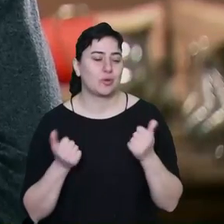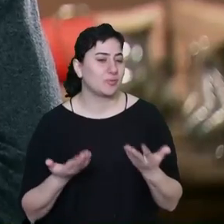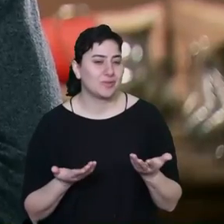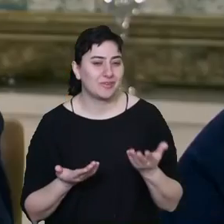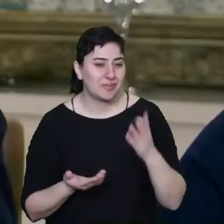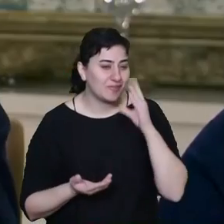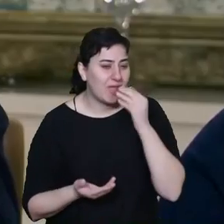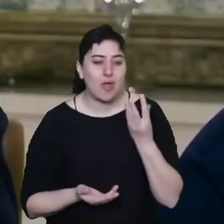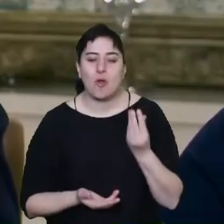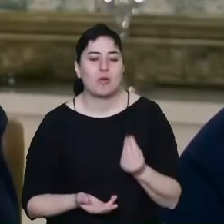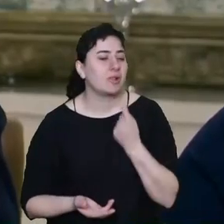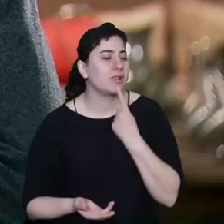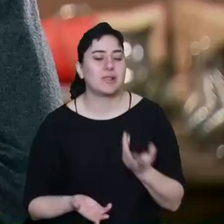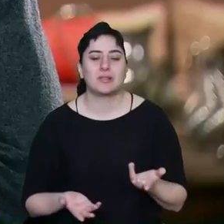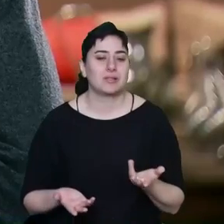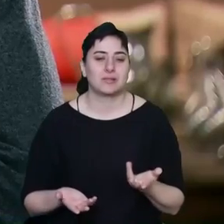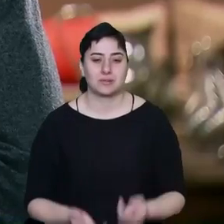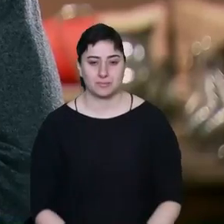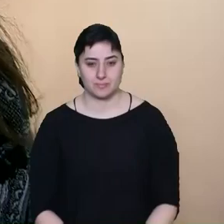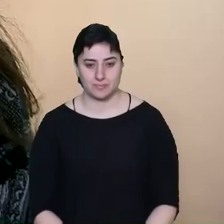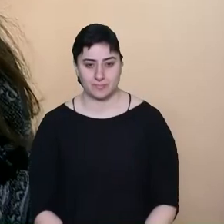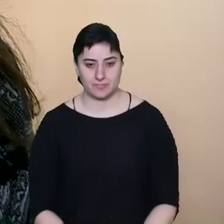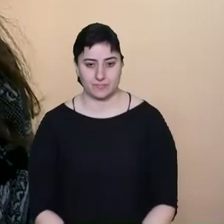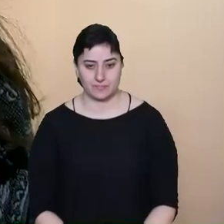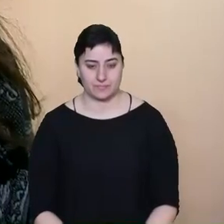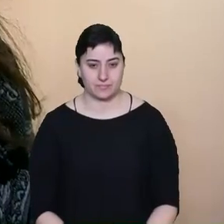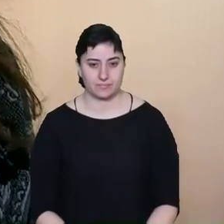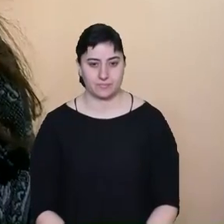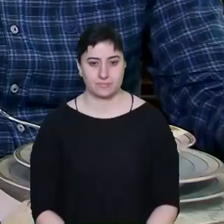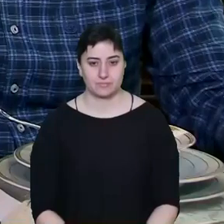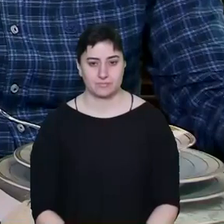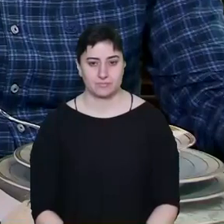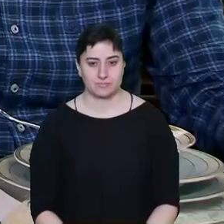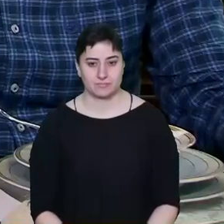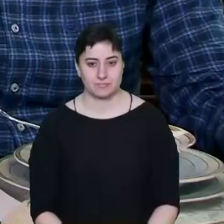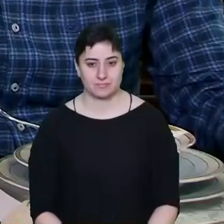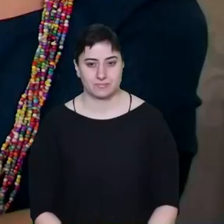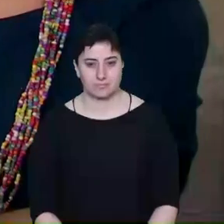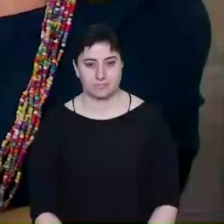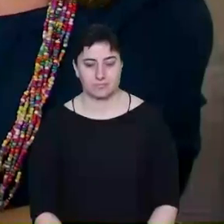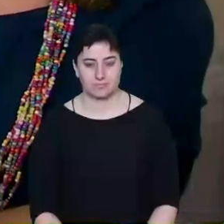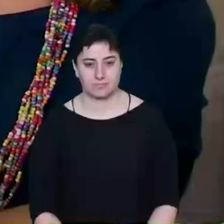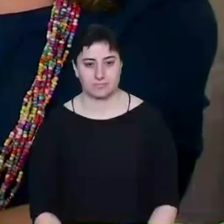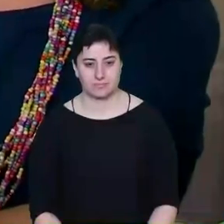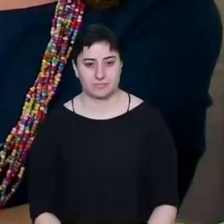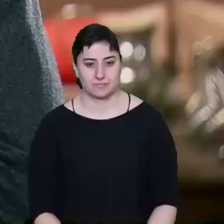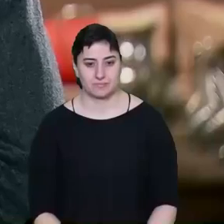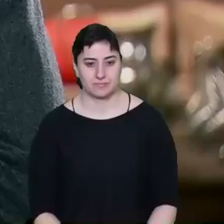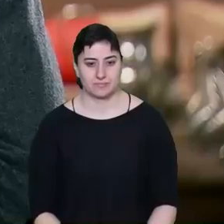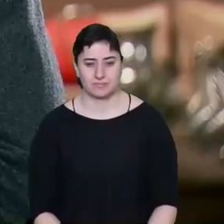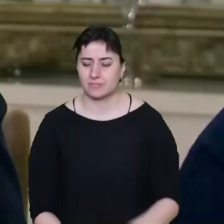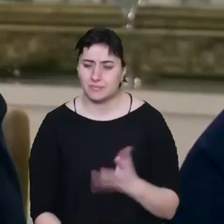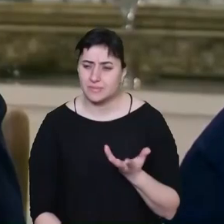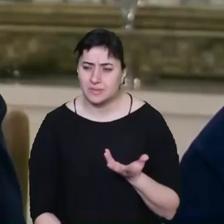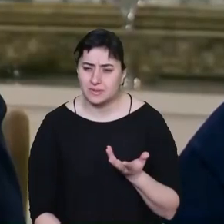Ya fener dese ne olur yani. Sarp'ın söyledikleri masada adeta buz etkisi yarattı. Ortam oldukça gergin.